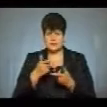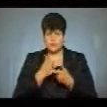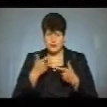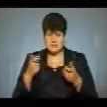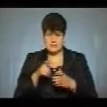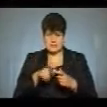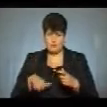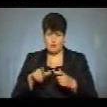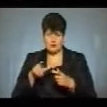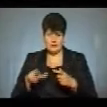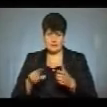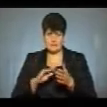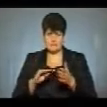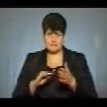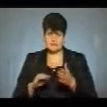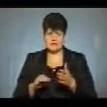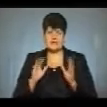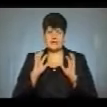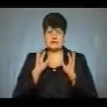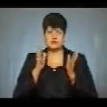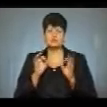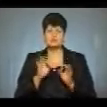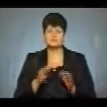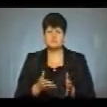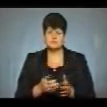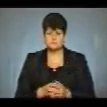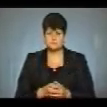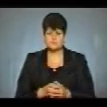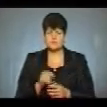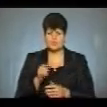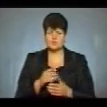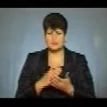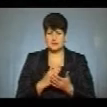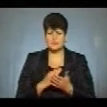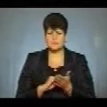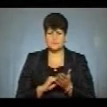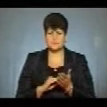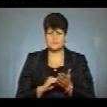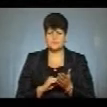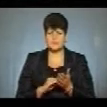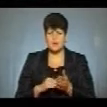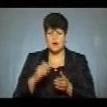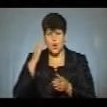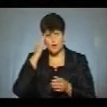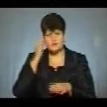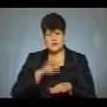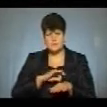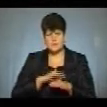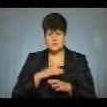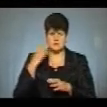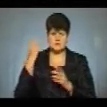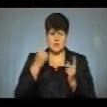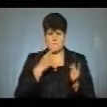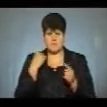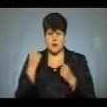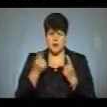буклети із вказаними симптомами інсульту. Саме тут є ті симптоми, які ми сказали. Головний біль, запаморочення,